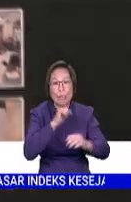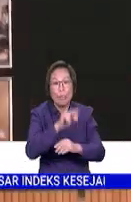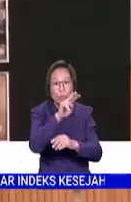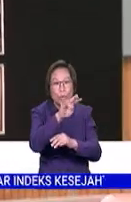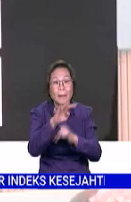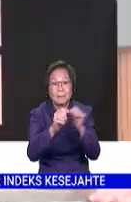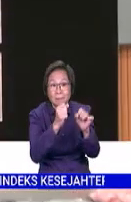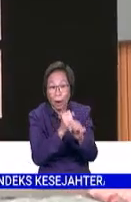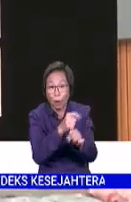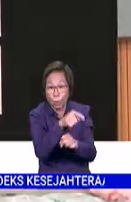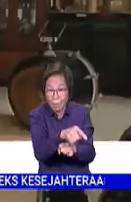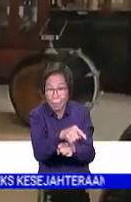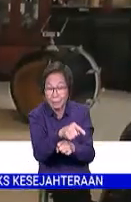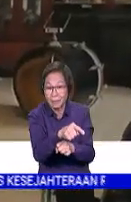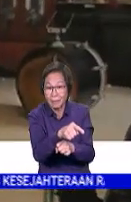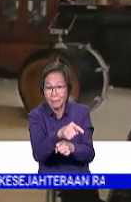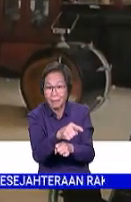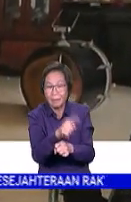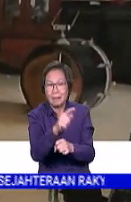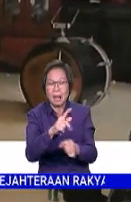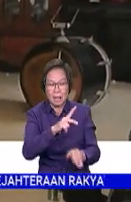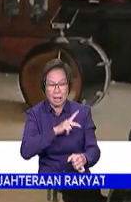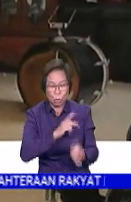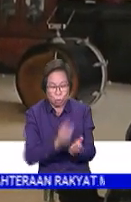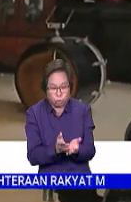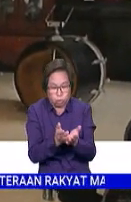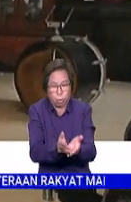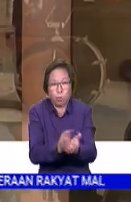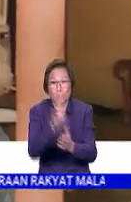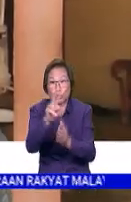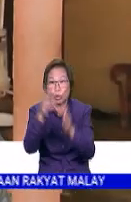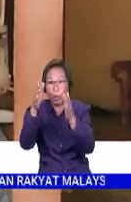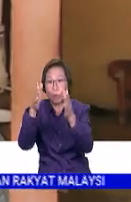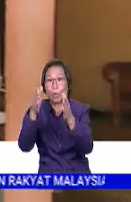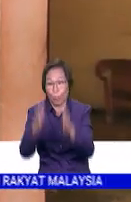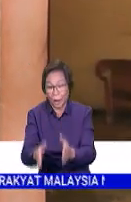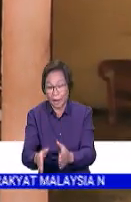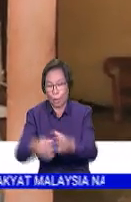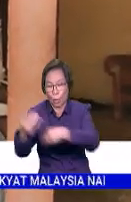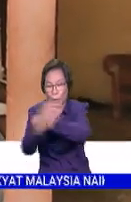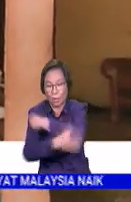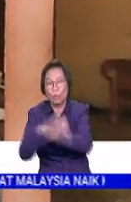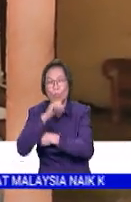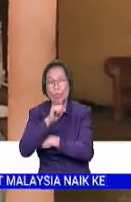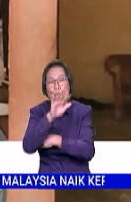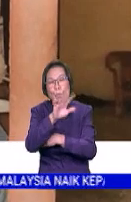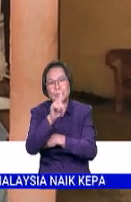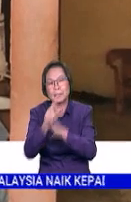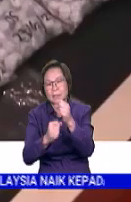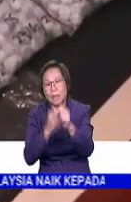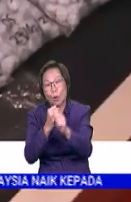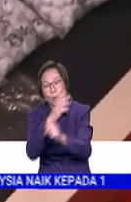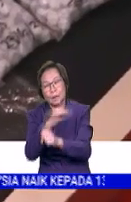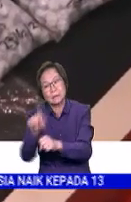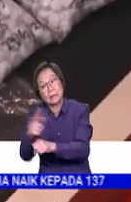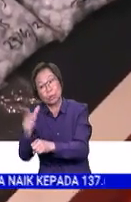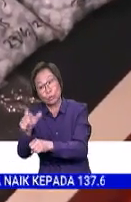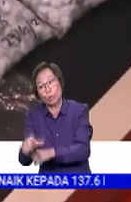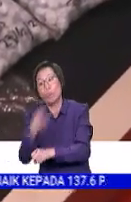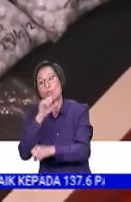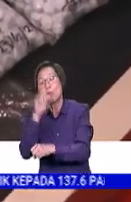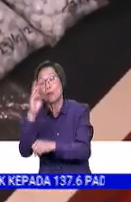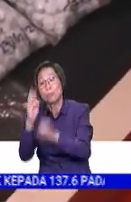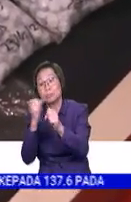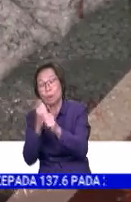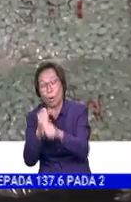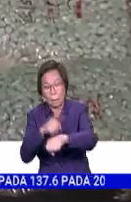24 tahun yang merupakan tekong laut dan dua warga asing berusia 51 tahun dan 60 tahun.